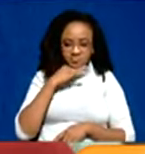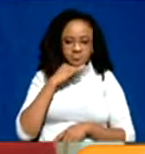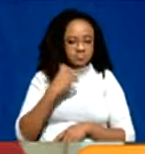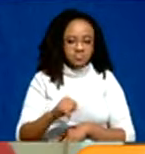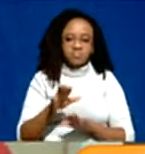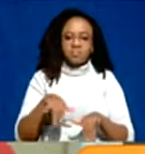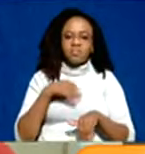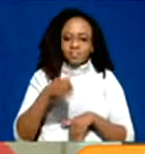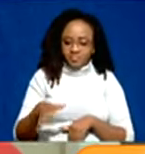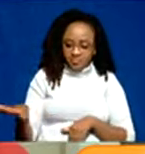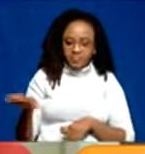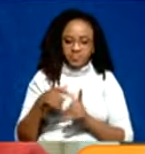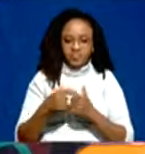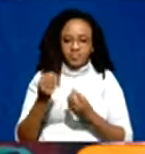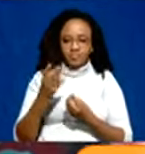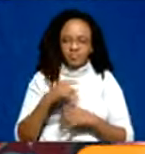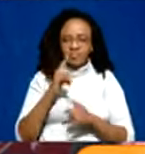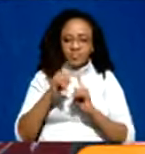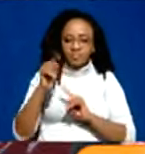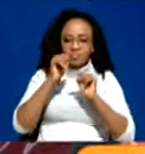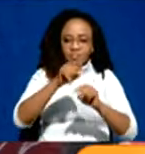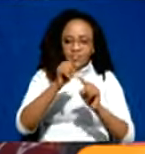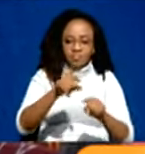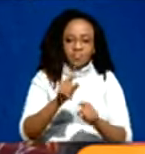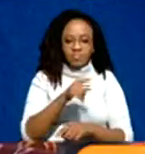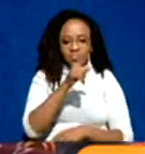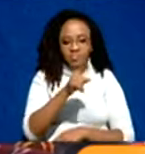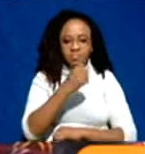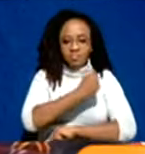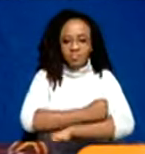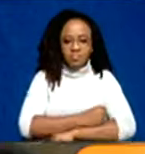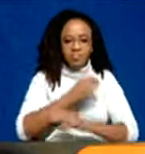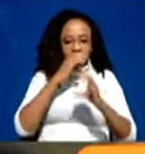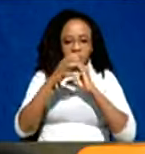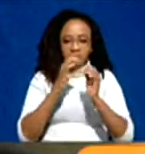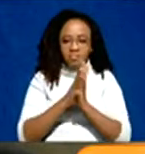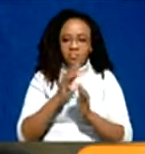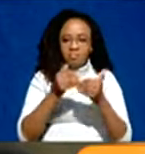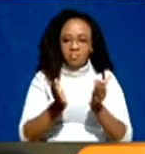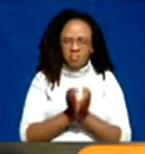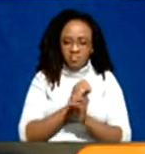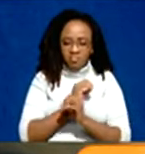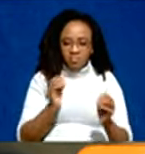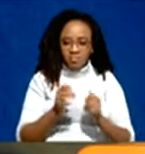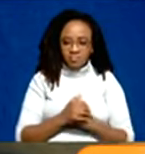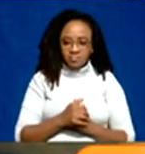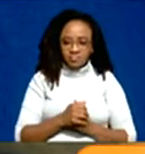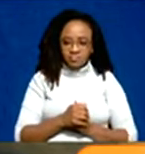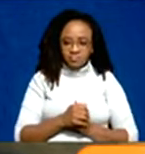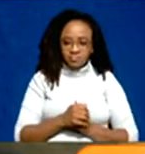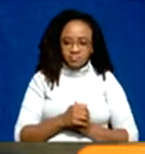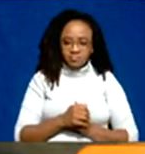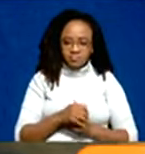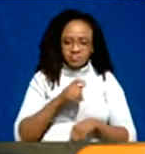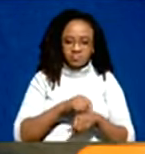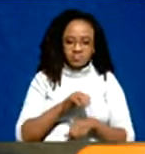Familia hii inalaumu usimamizi wa shule kwa kukosa kuwasiliana na familia. Kwa WhatsApp group niko na 5 a.m. kuna watu